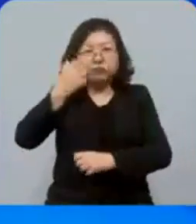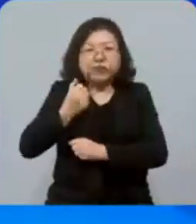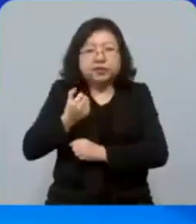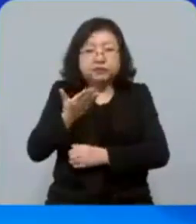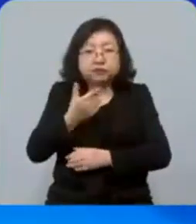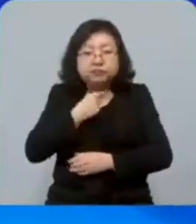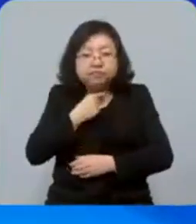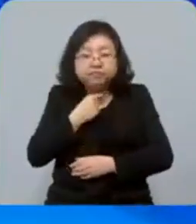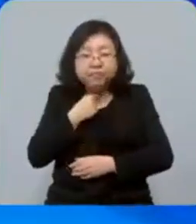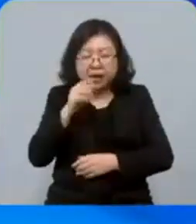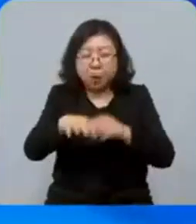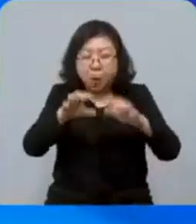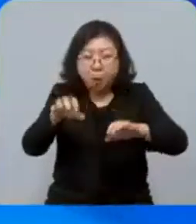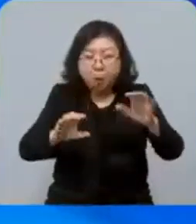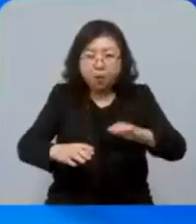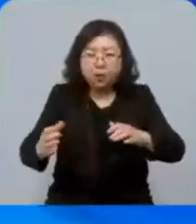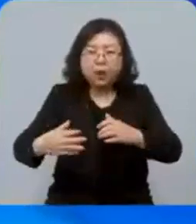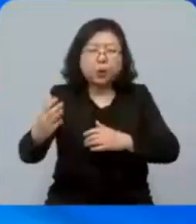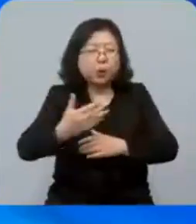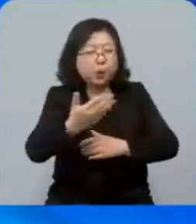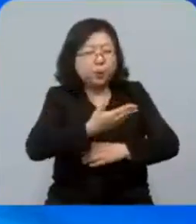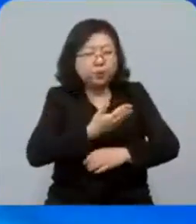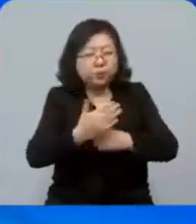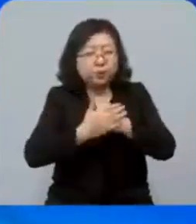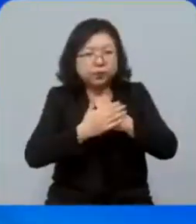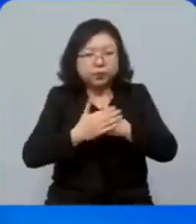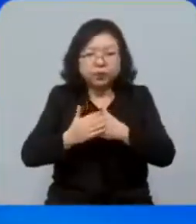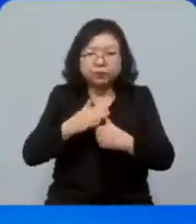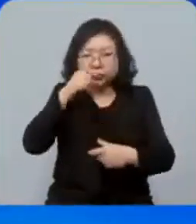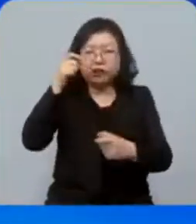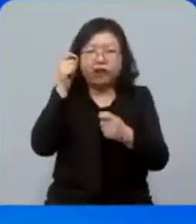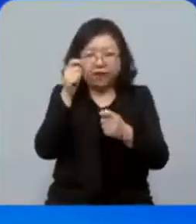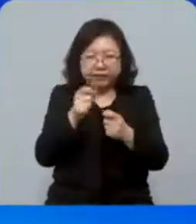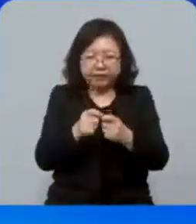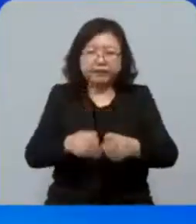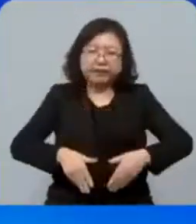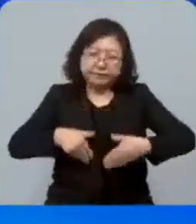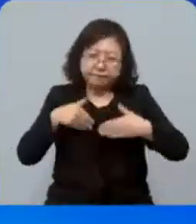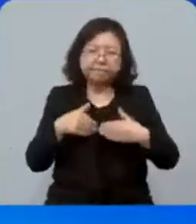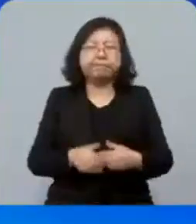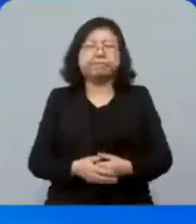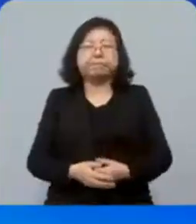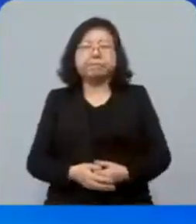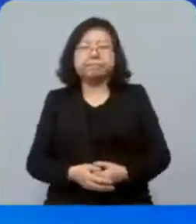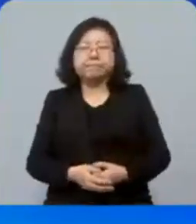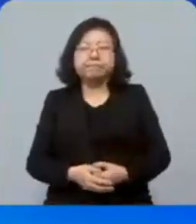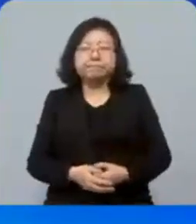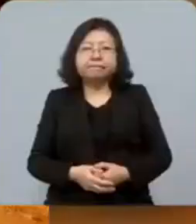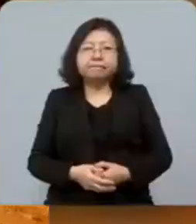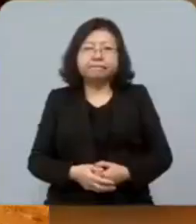각계 각층에서 보내온 소중한 온 정으로 히로 낸 일입니다 송구 캐 기자가 취재했습니다